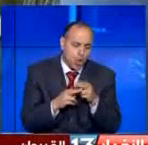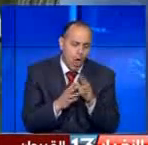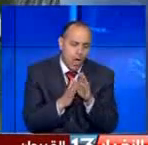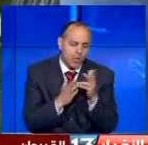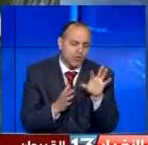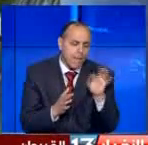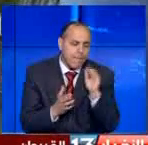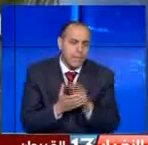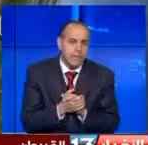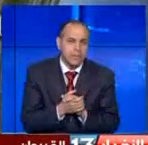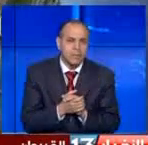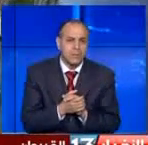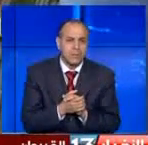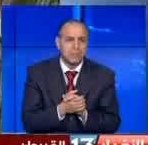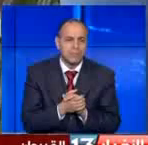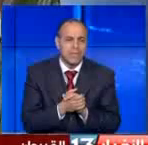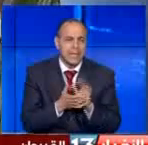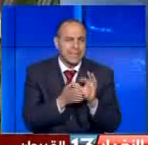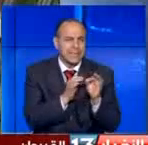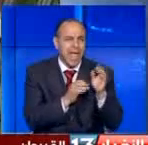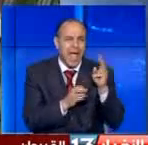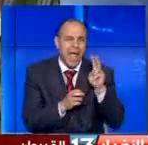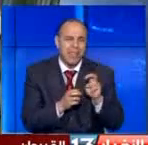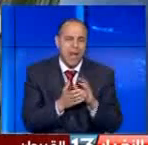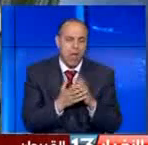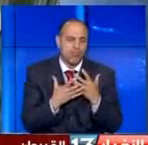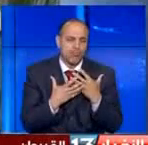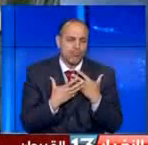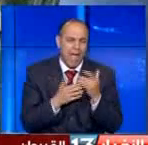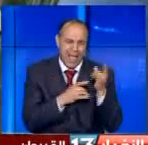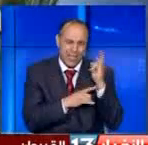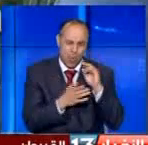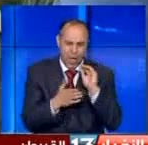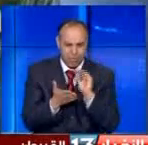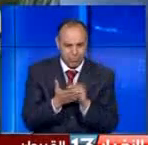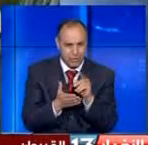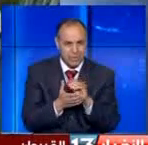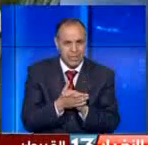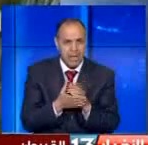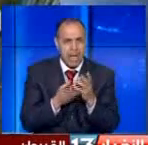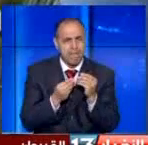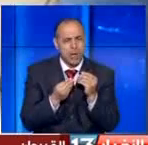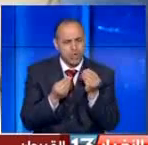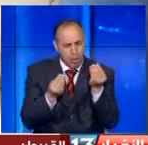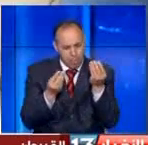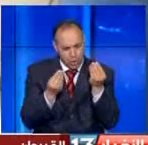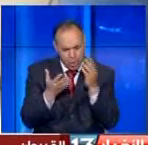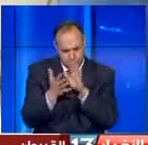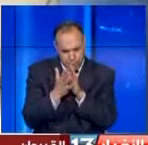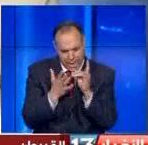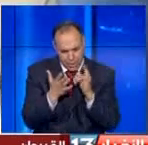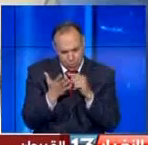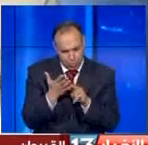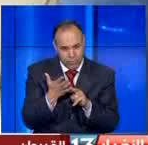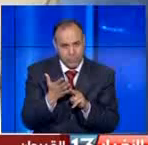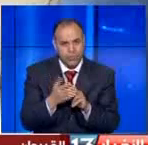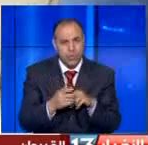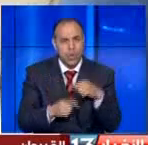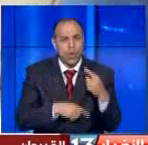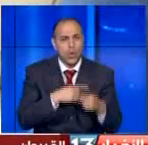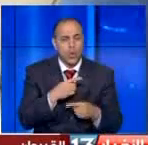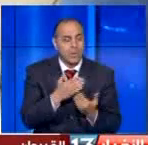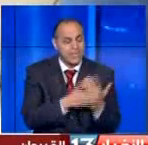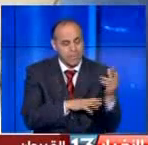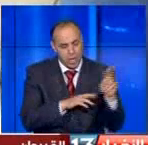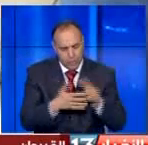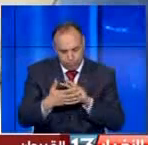تحبها؟ السلسلة الخضراء نحبها، وبرشا قصص أخرين. كل يوم نجي